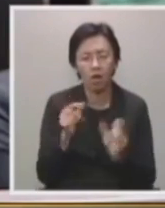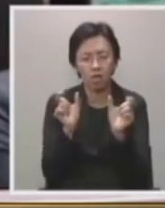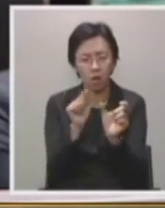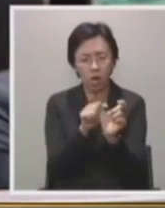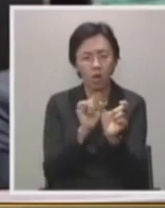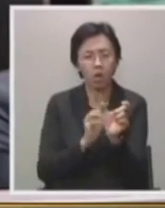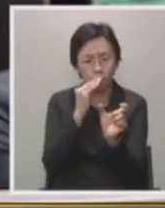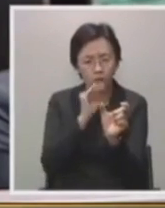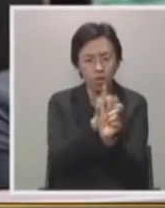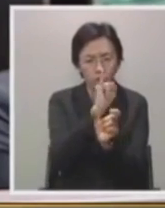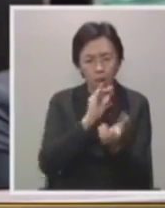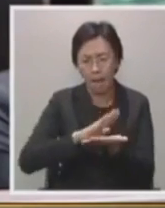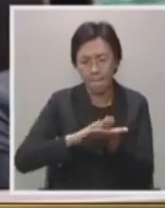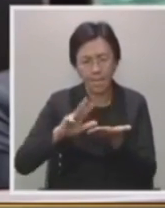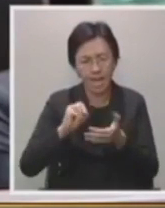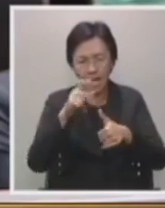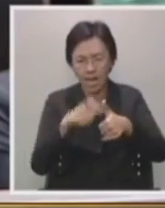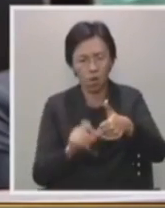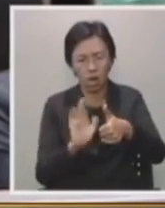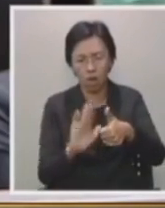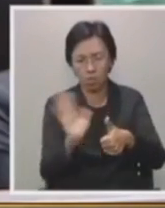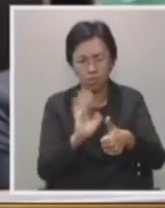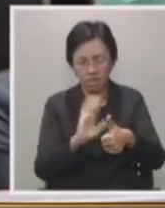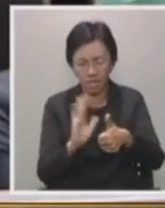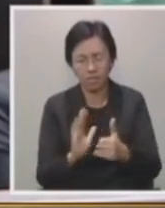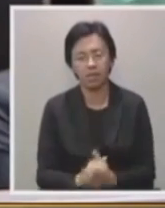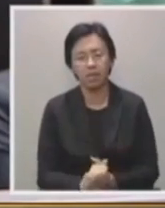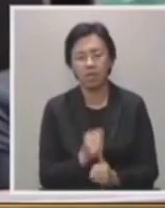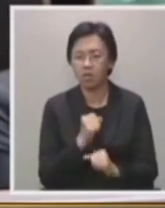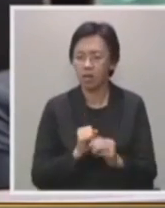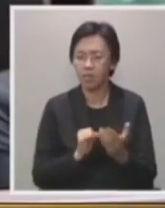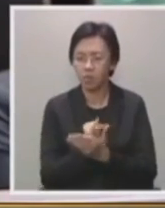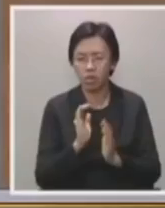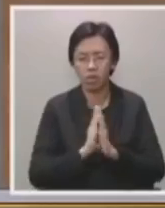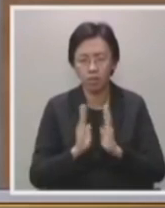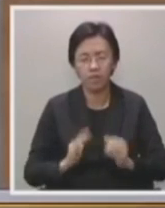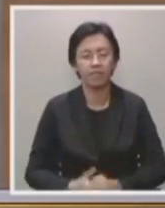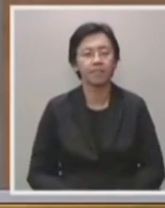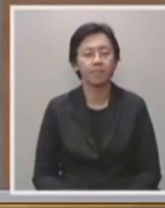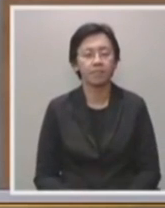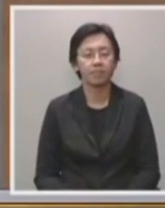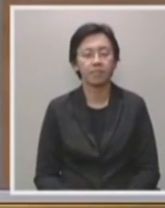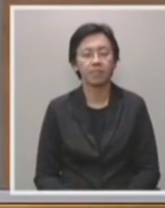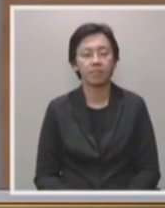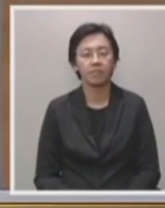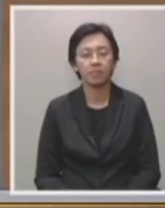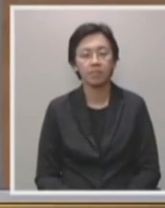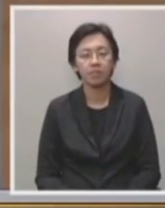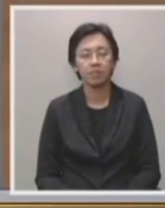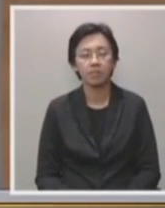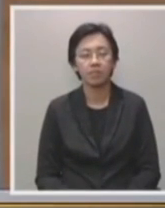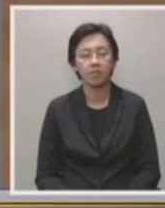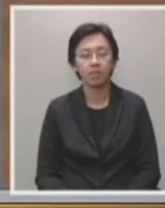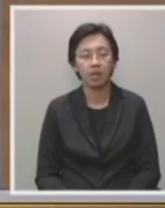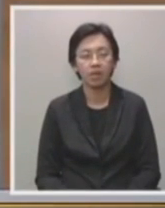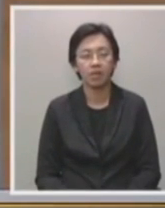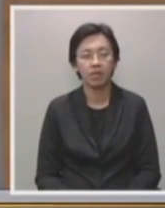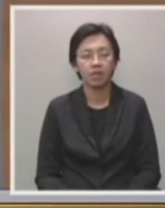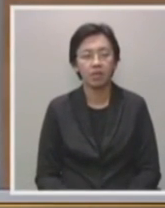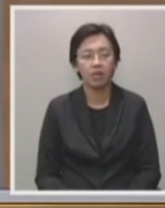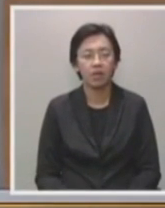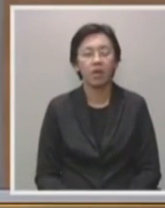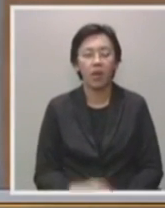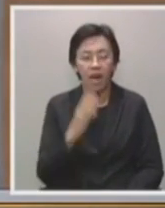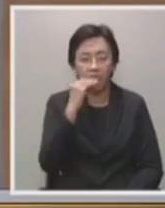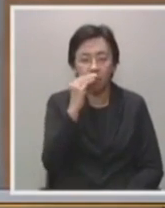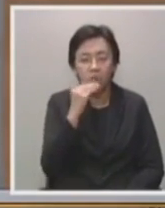ไม่ใช่เป็นเรื่องมารยาทของผู้อภิปรายอย่างเดียวครับท่านประธานครับขอบพระคุณครับ โดยหลักแล้วก็เวลาเราเอ่ยถึงคนก็ควรจะเอ่ยให้ครบถ้ว